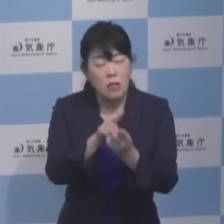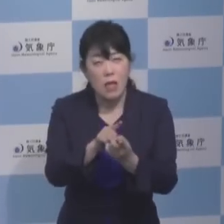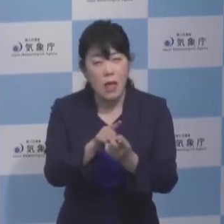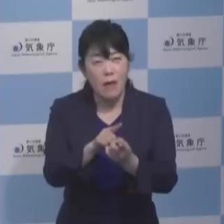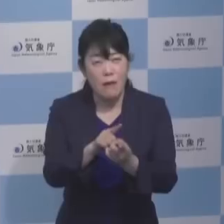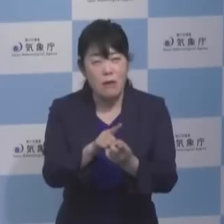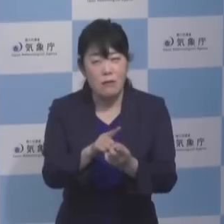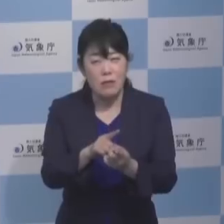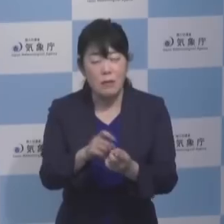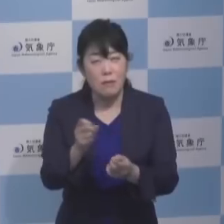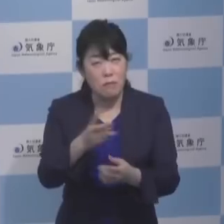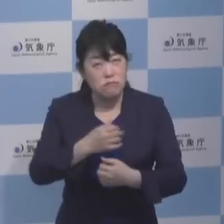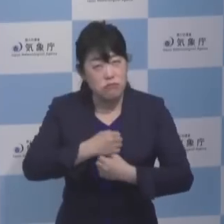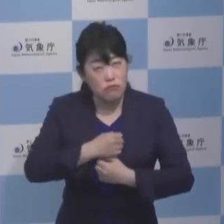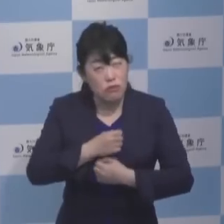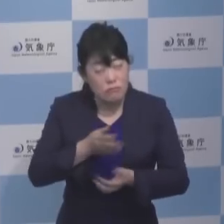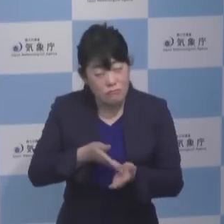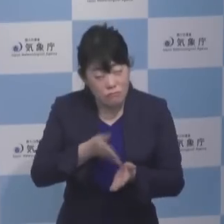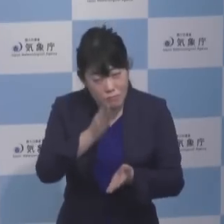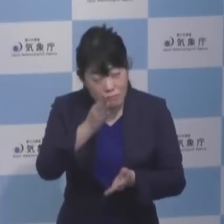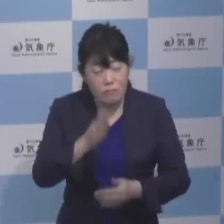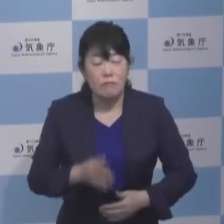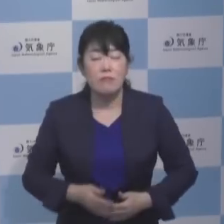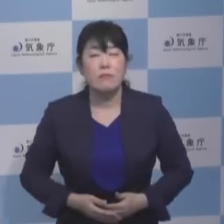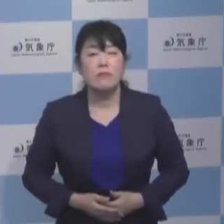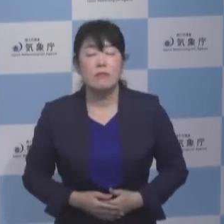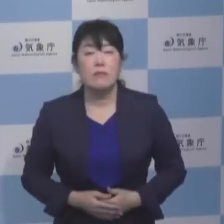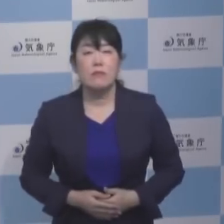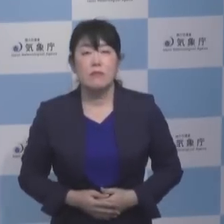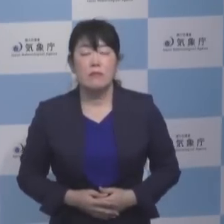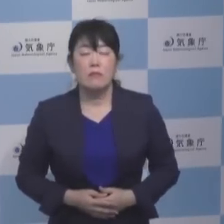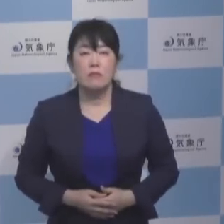雨の件はじゃあお願いします。